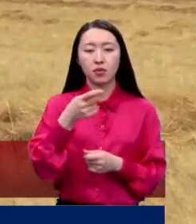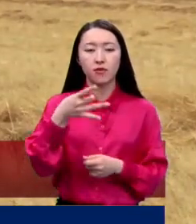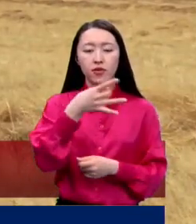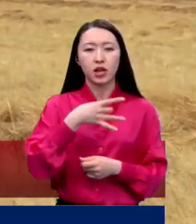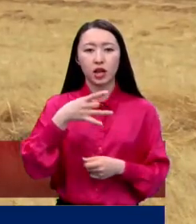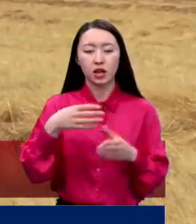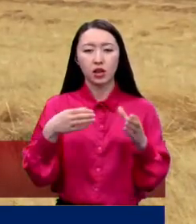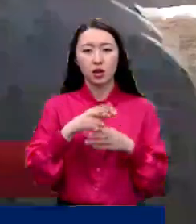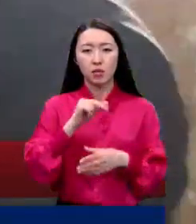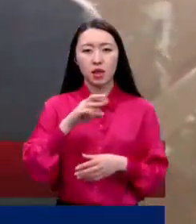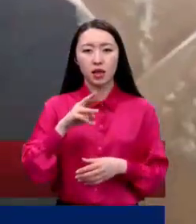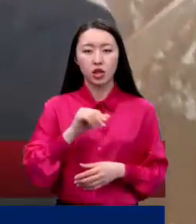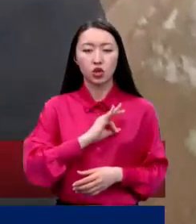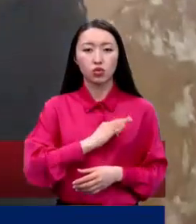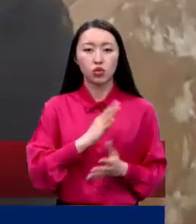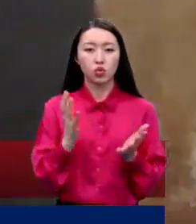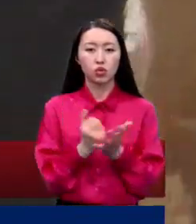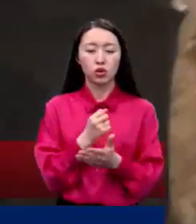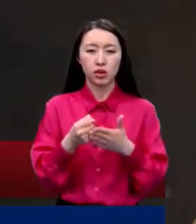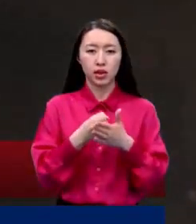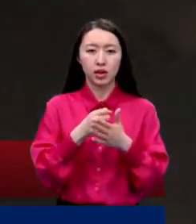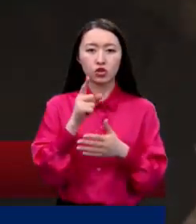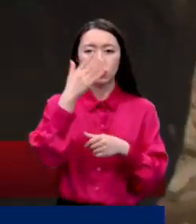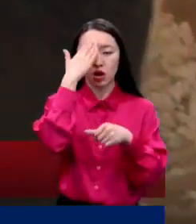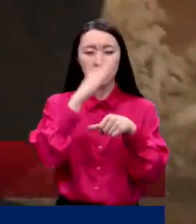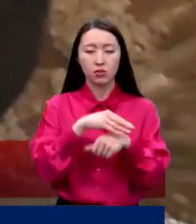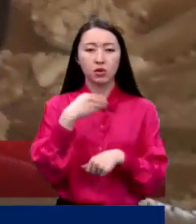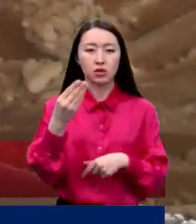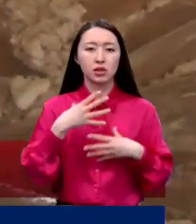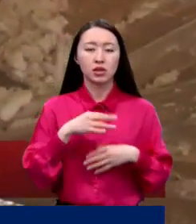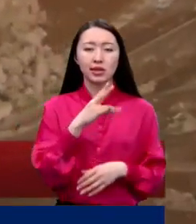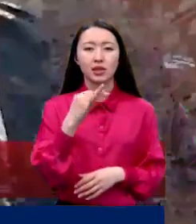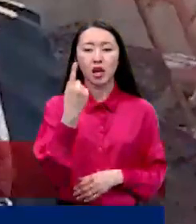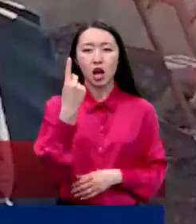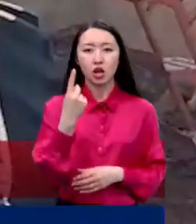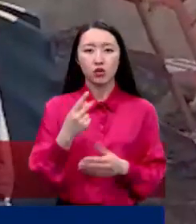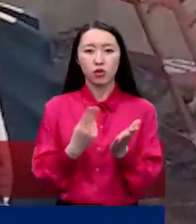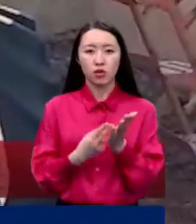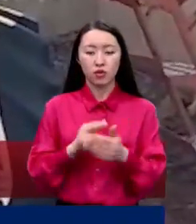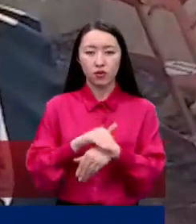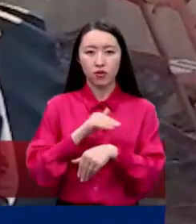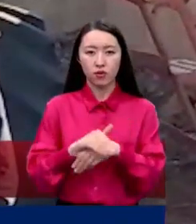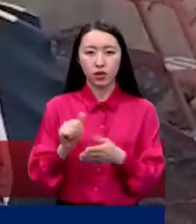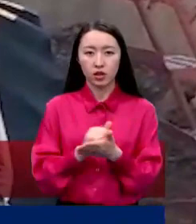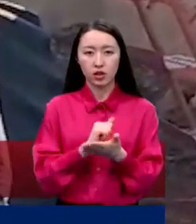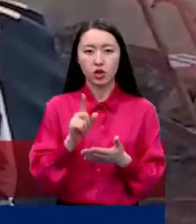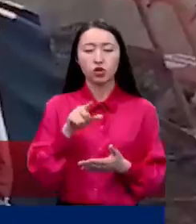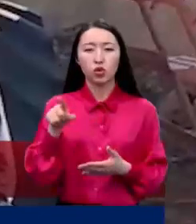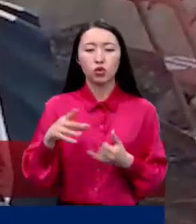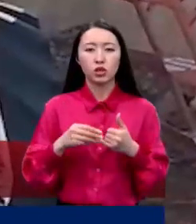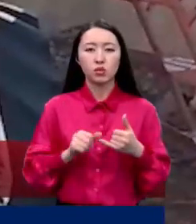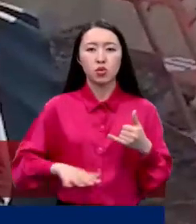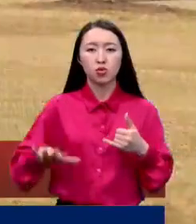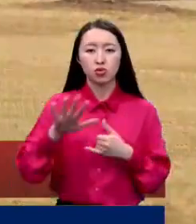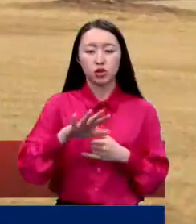региональную палату. Юристам удалось доказать, что акимат не предоставил ни одного подтверждения того, что фермер не осваивал земельные